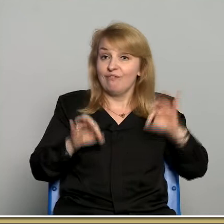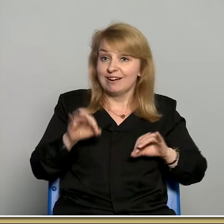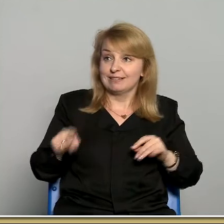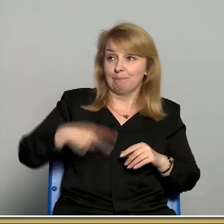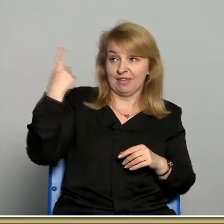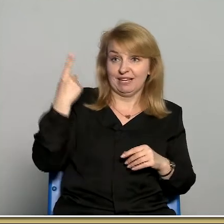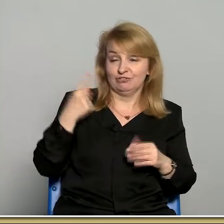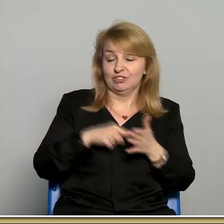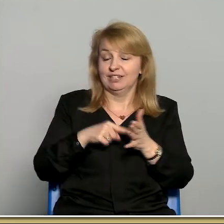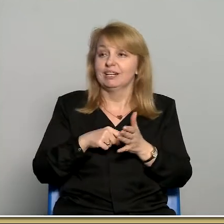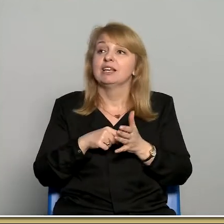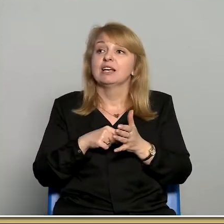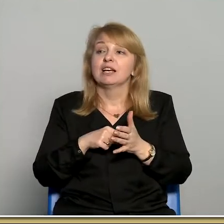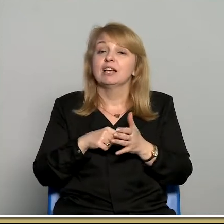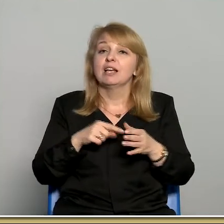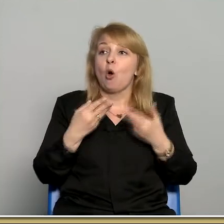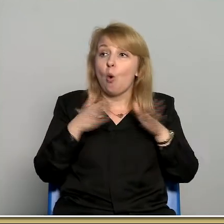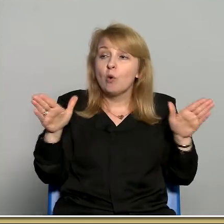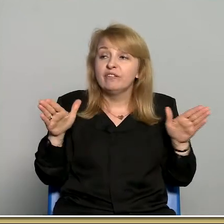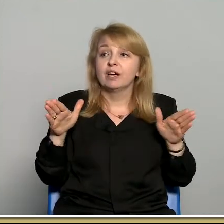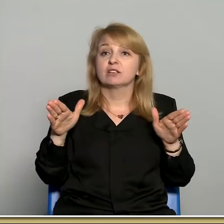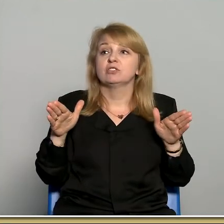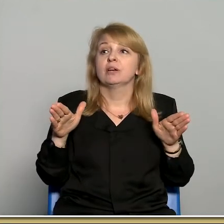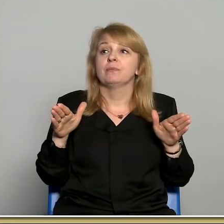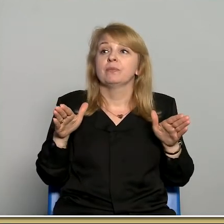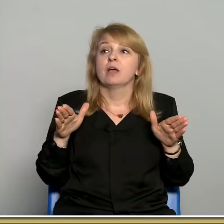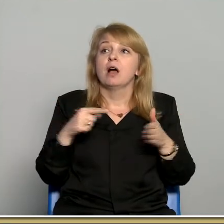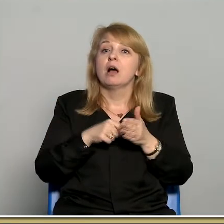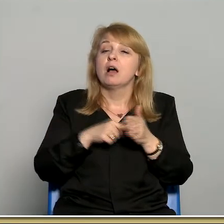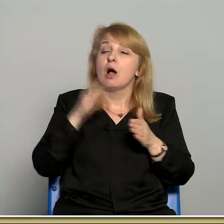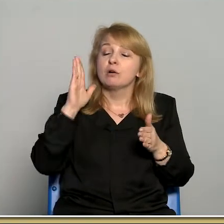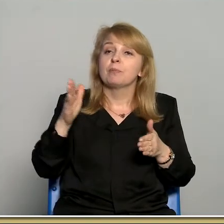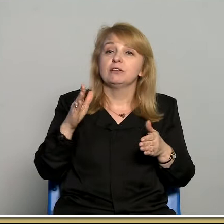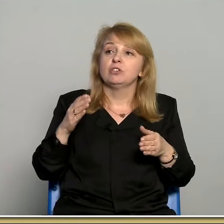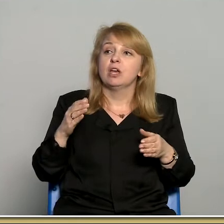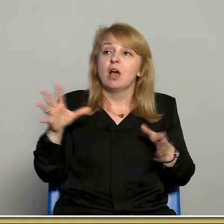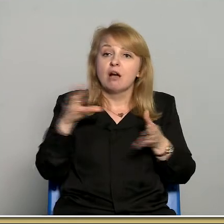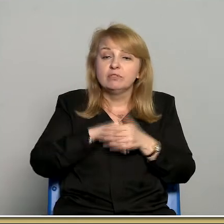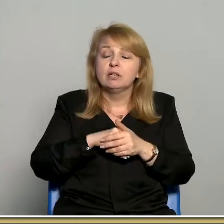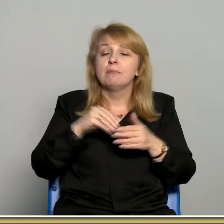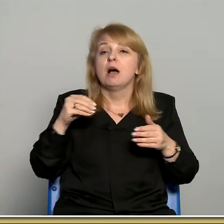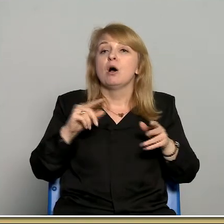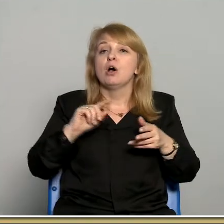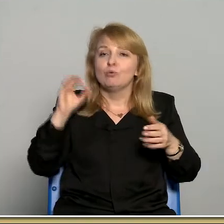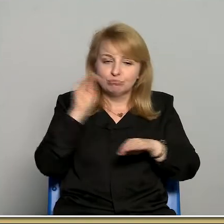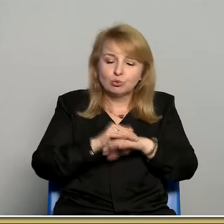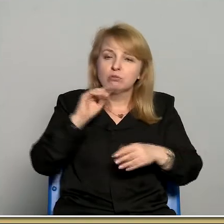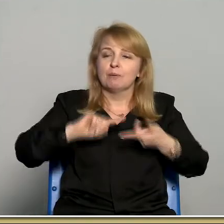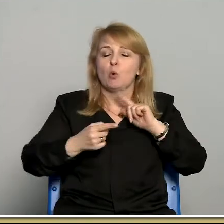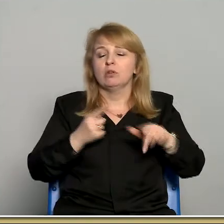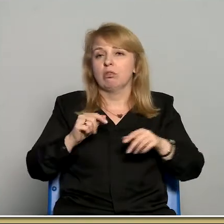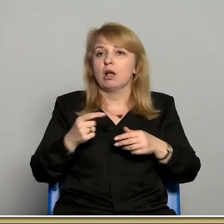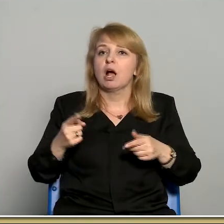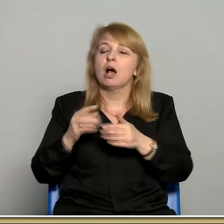pierwszy element kampanii otwarcia. Ona będzie spójna z polityką spójności. Chcemy